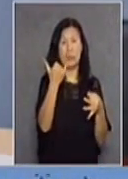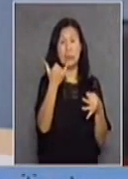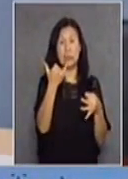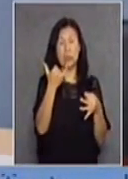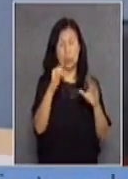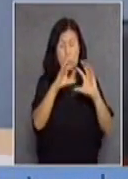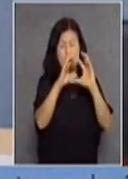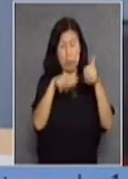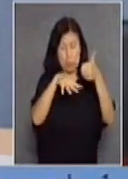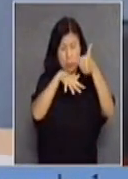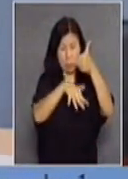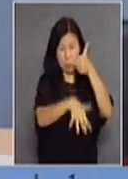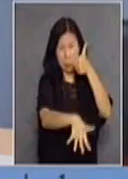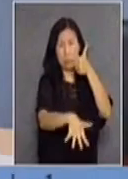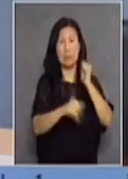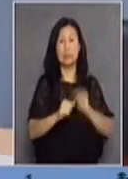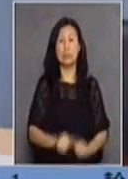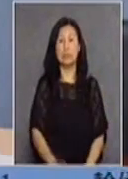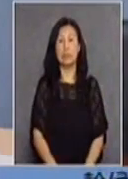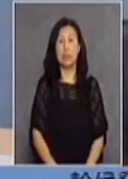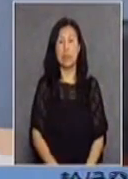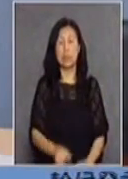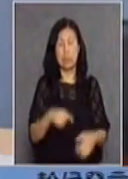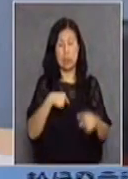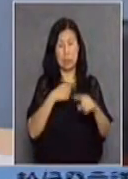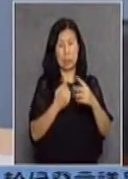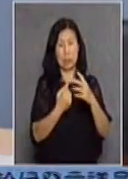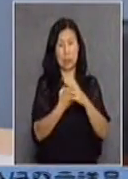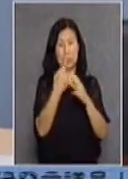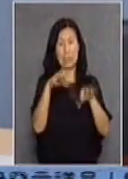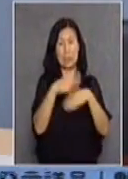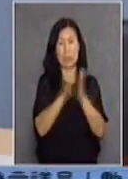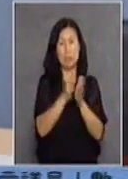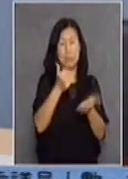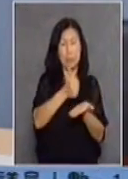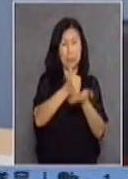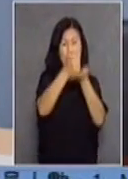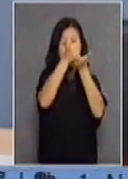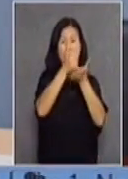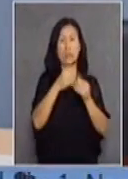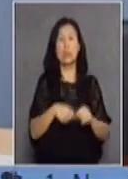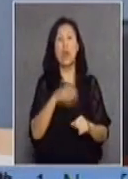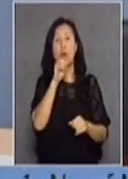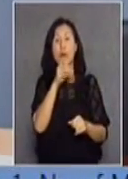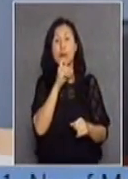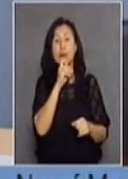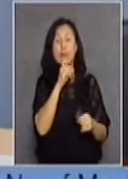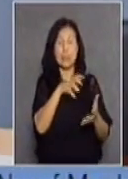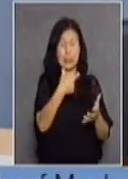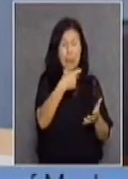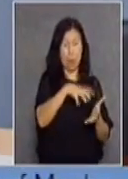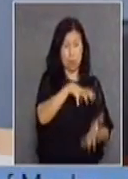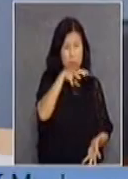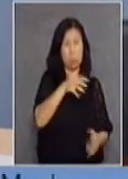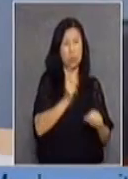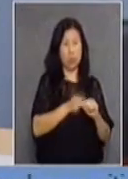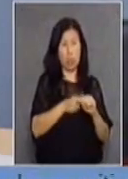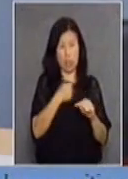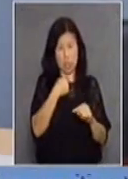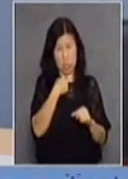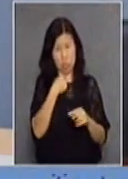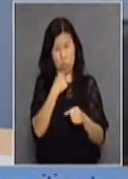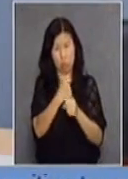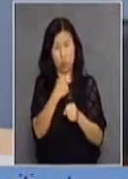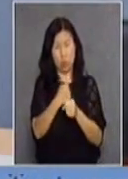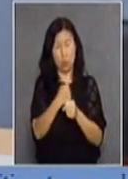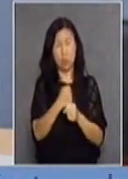裏面嘅一個好明顯得佢器重嘅人都講話有錢兼應該做呢、這、一